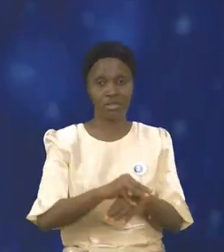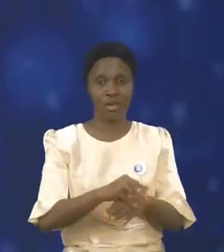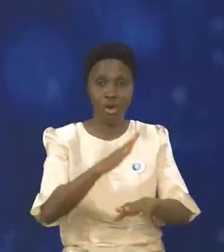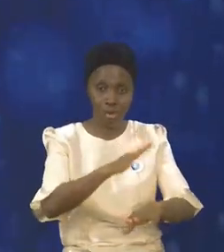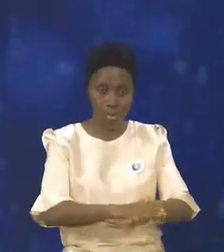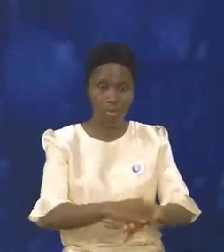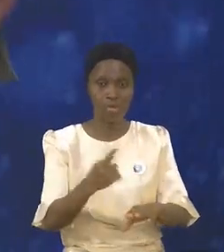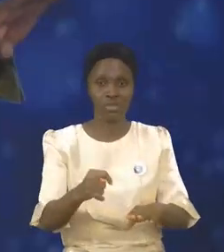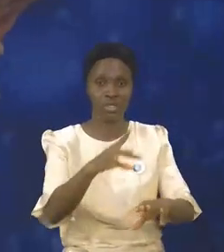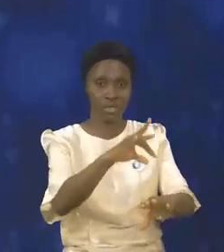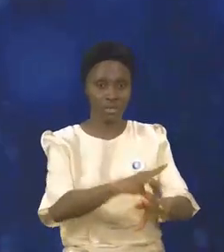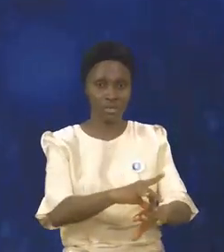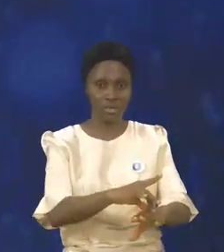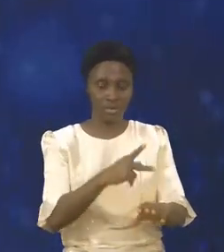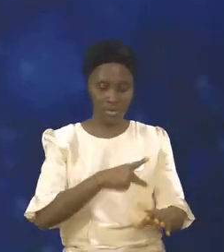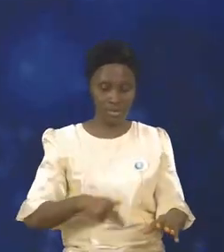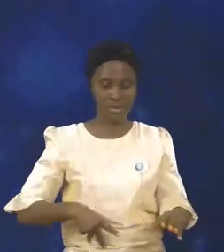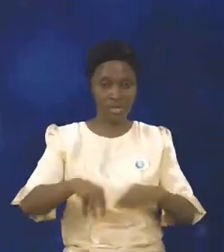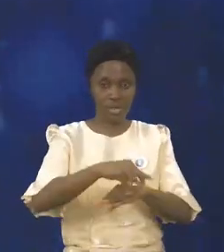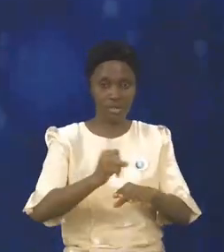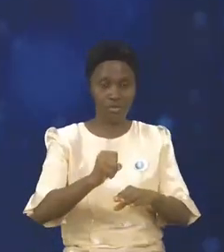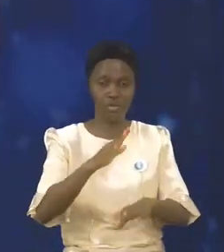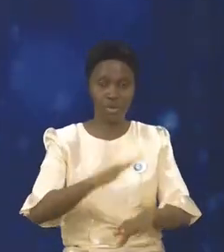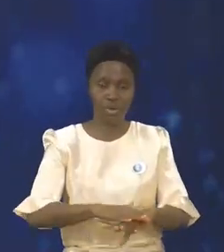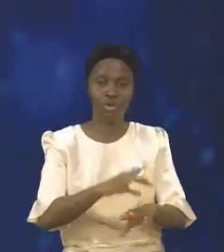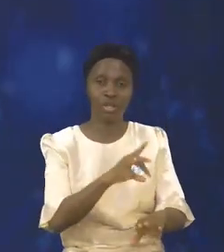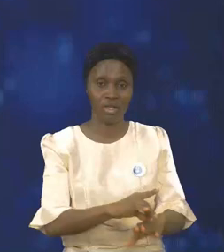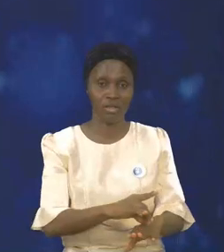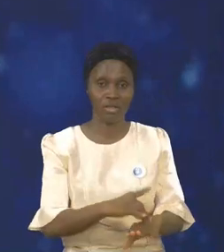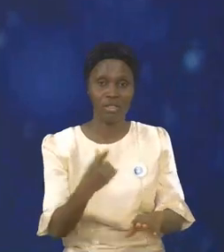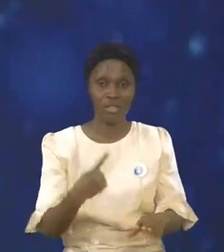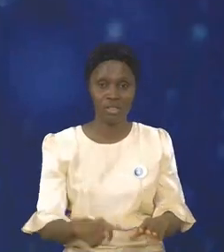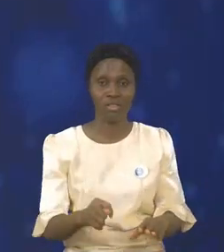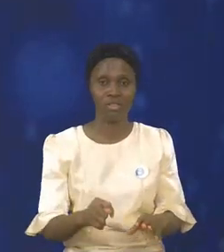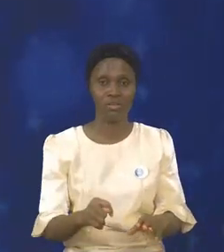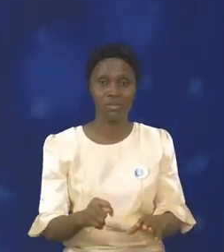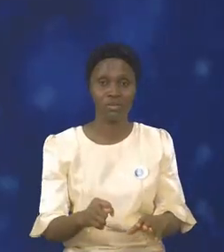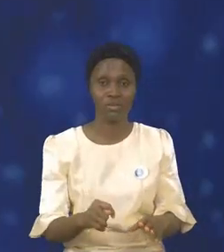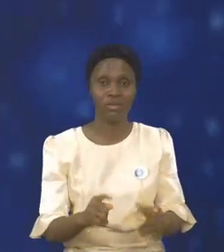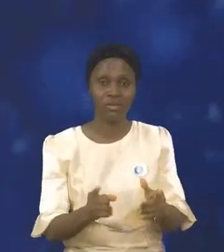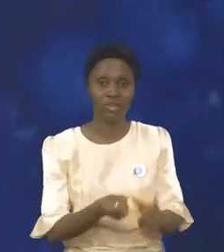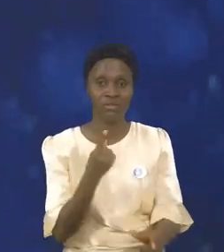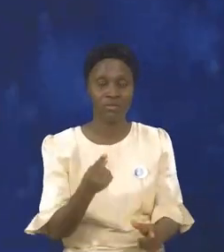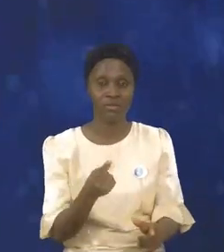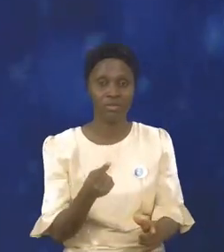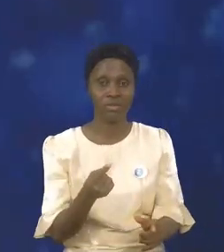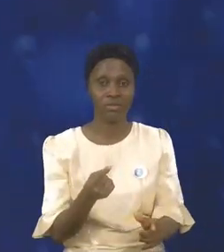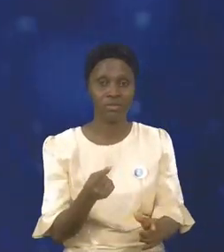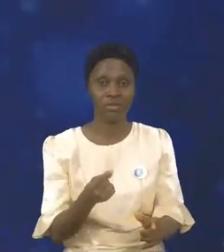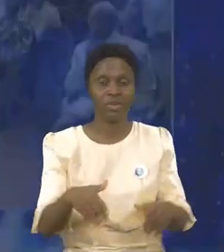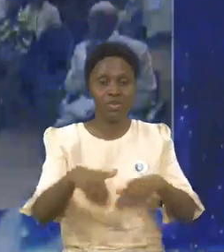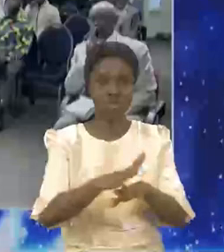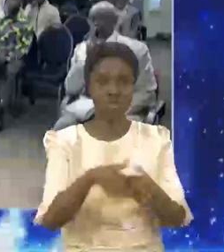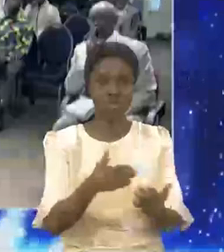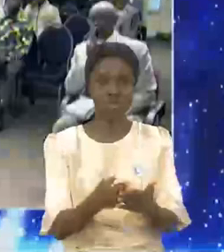Le quatrième animal, c'est le royaume final. C'est un quatrième royaume qui existera sur la terre. Un empire sur la